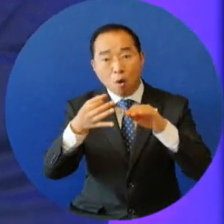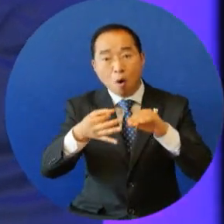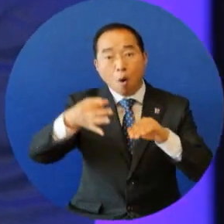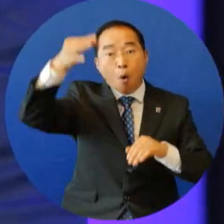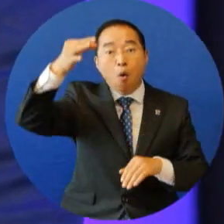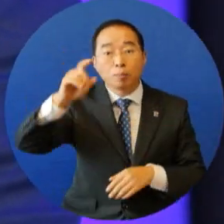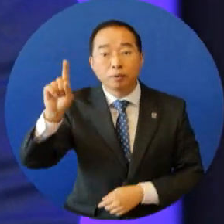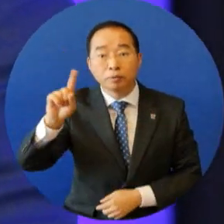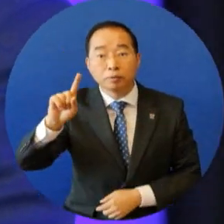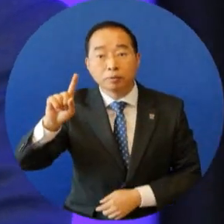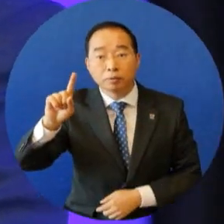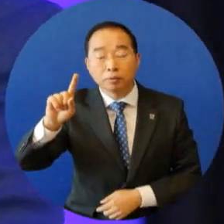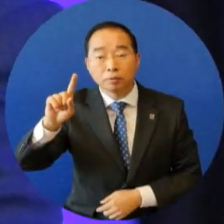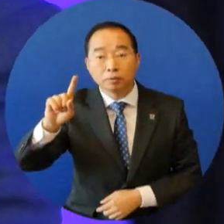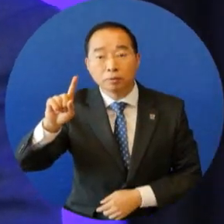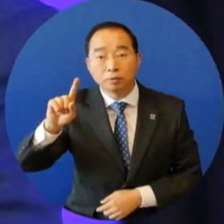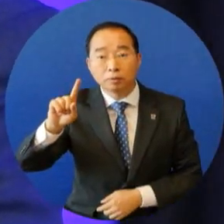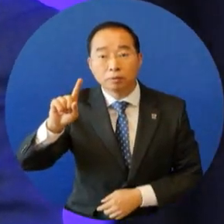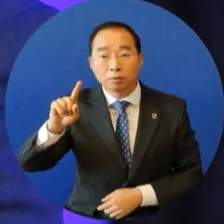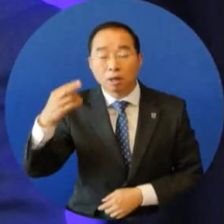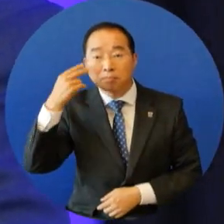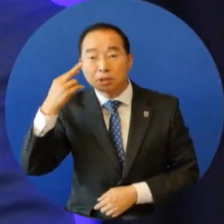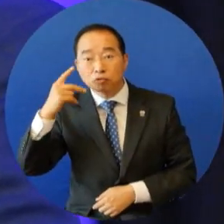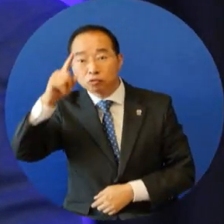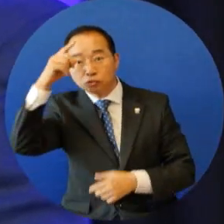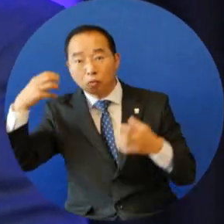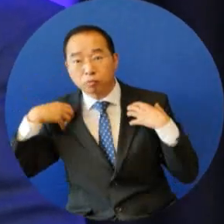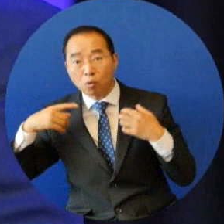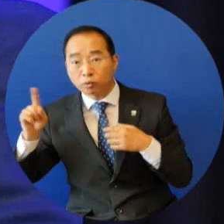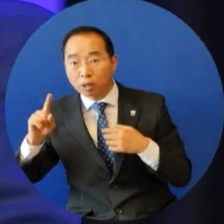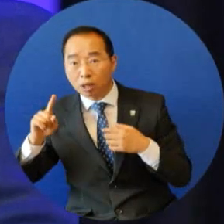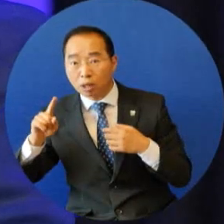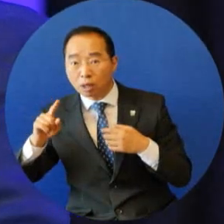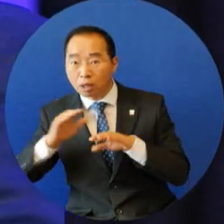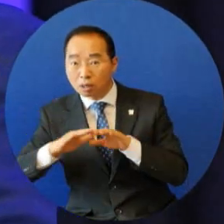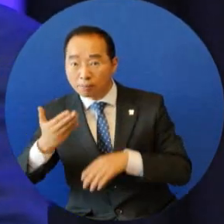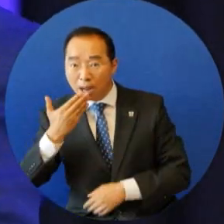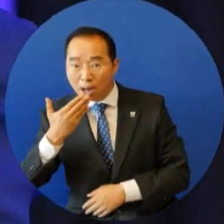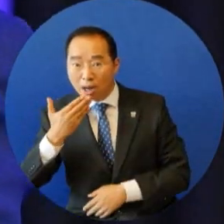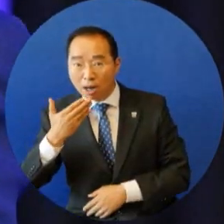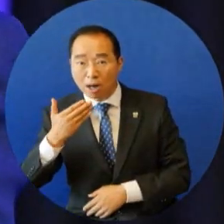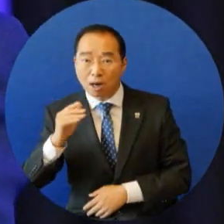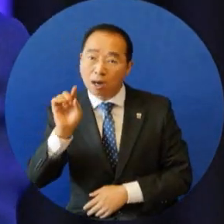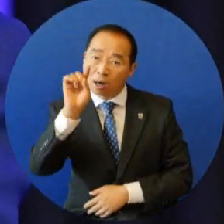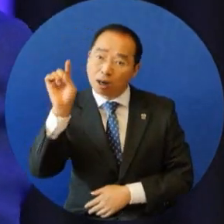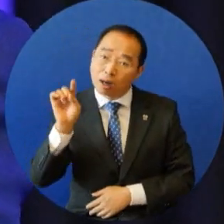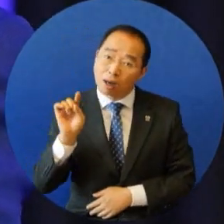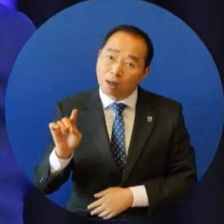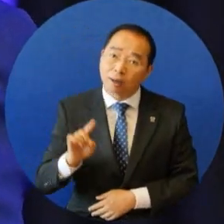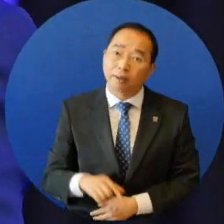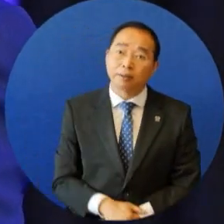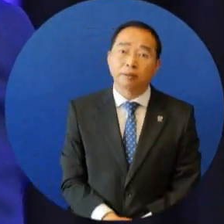금값이 계속 오를 경우에 과연 이거를 미국 정부나 연준이 이제 어떻게 대처할지가